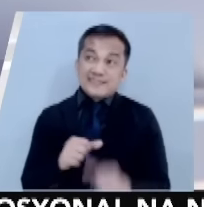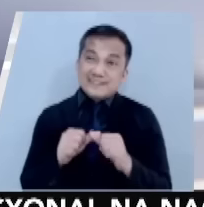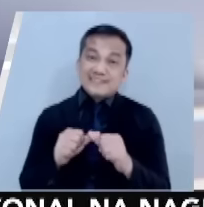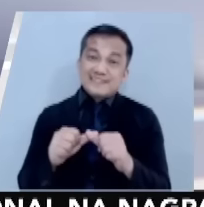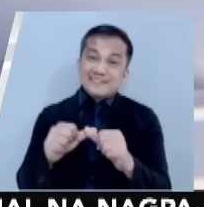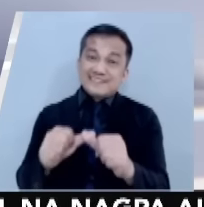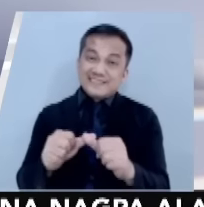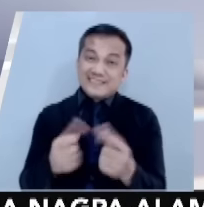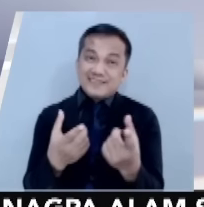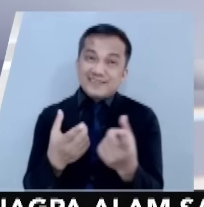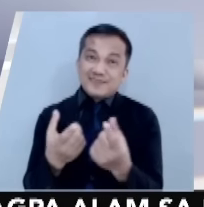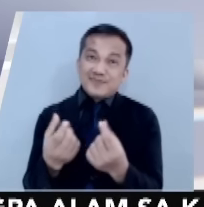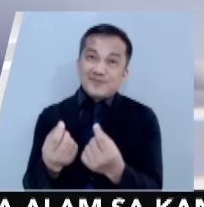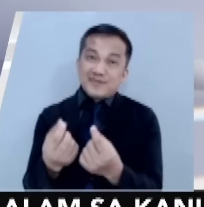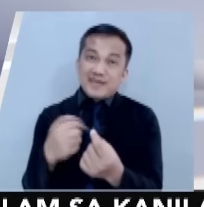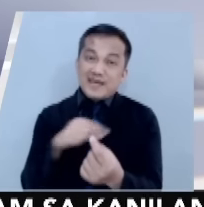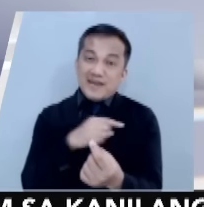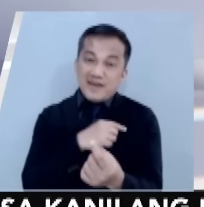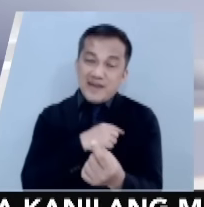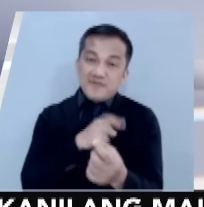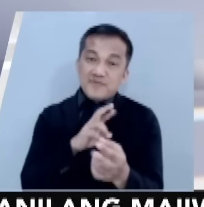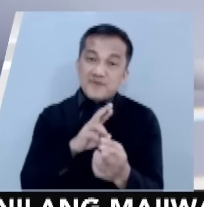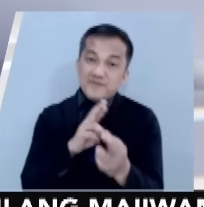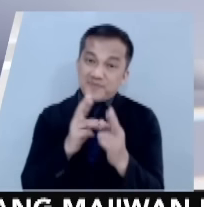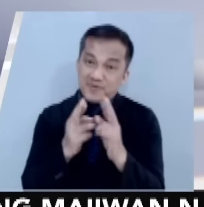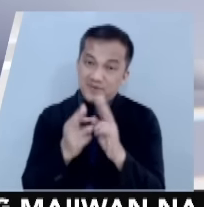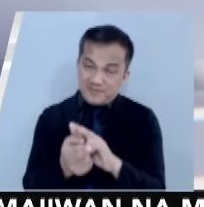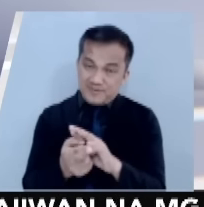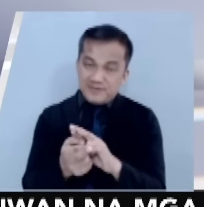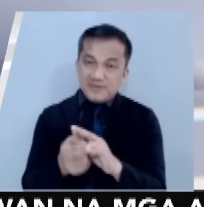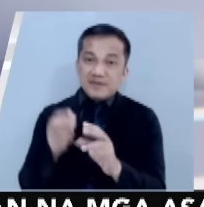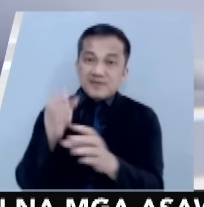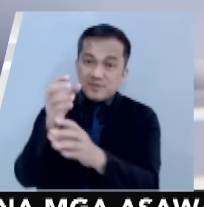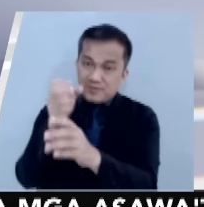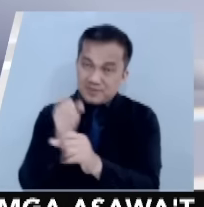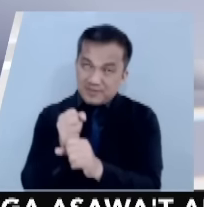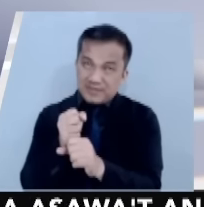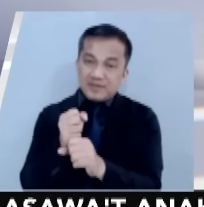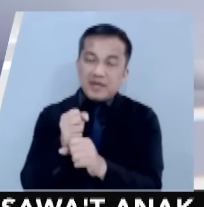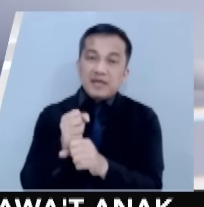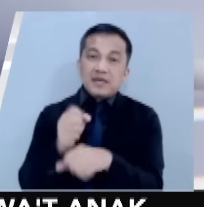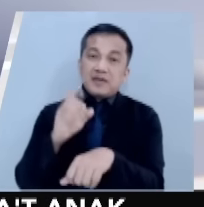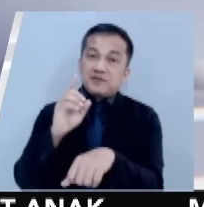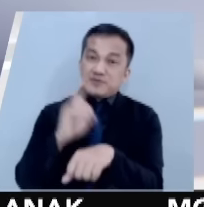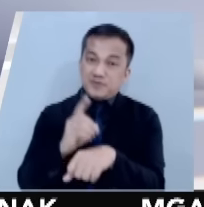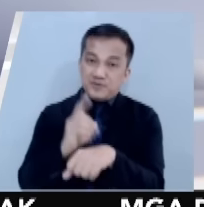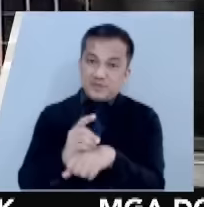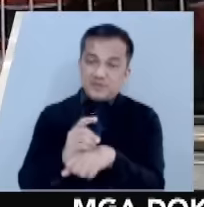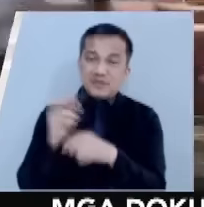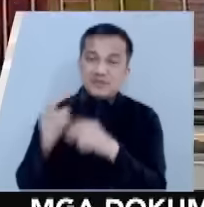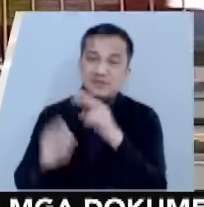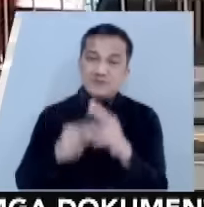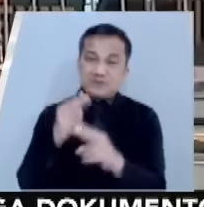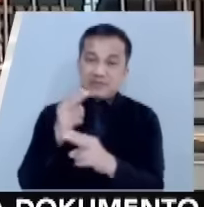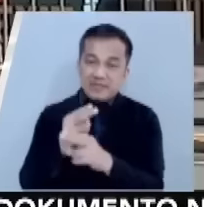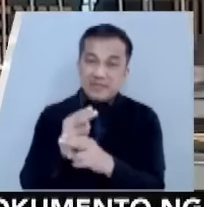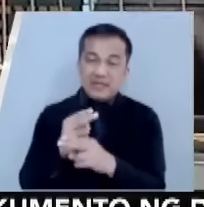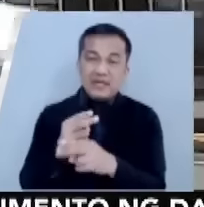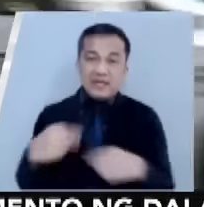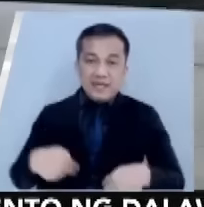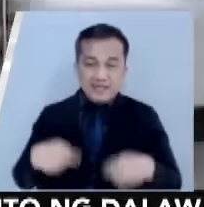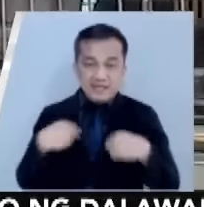doing our reforms para po ma-achieve yung pong mandates ng universal healthcare. Sa kabila naman daw